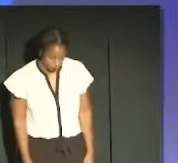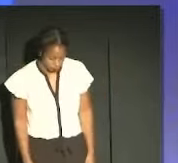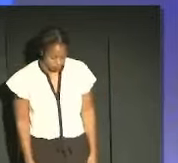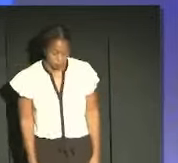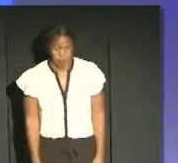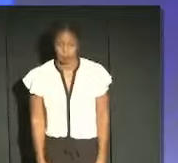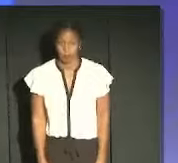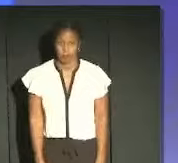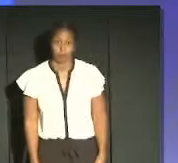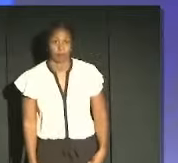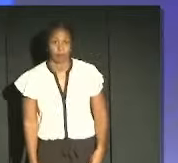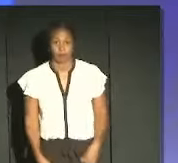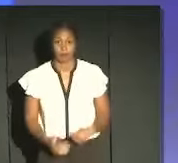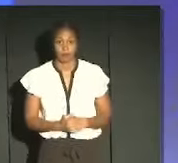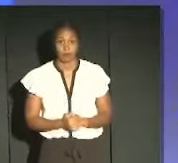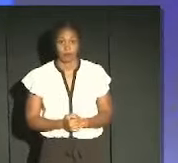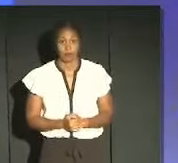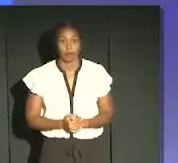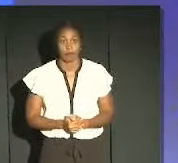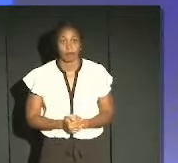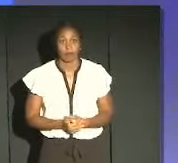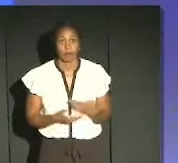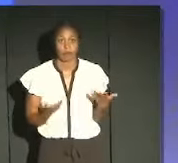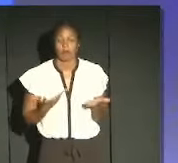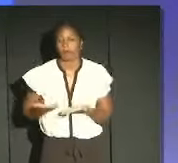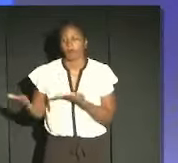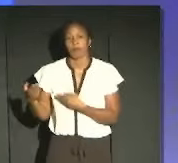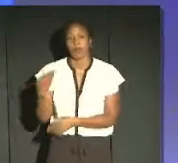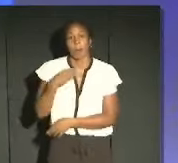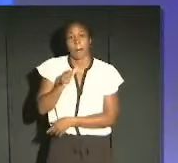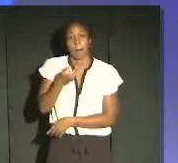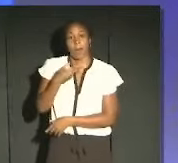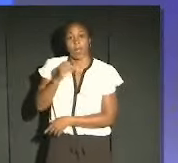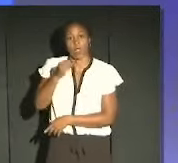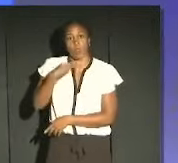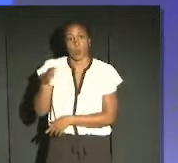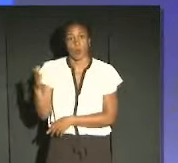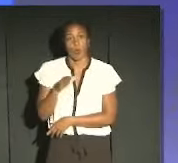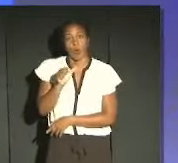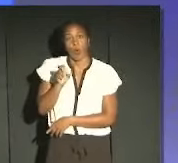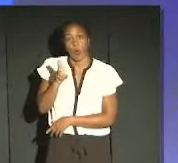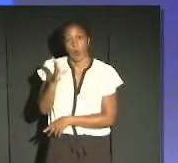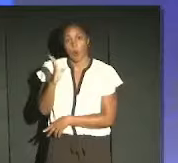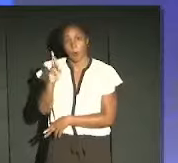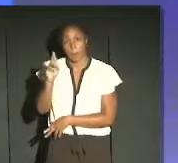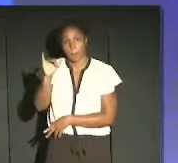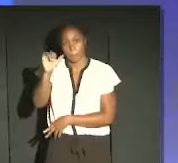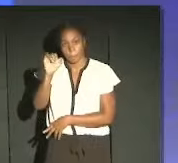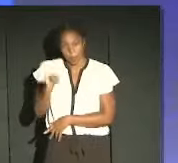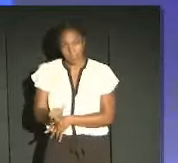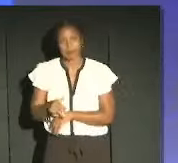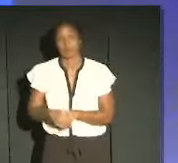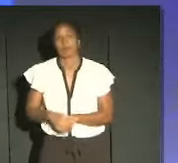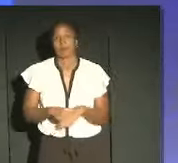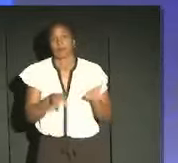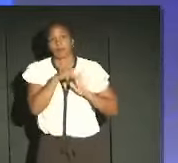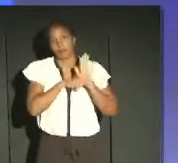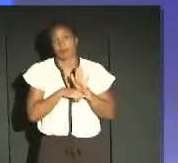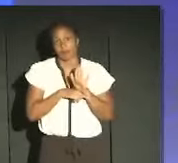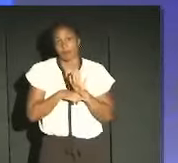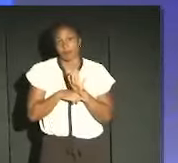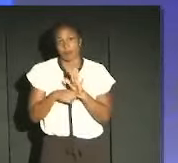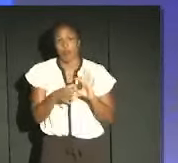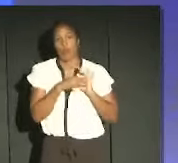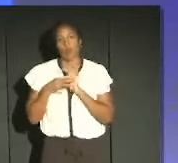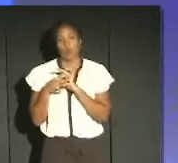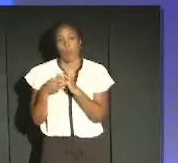infiniment Manon auri tête de liste de l'Union Populaire vous allez voir vous allez découvrir